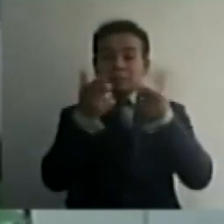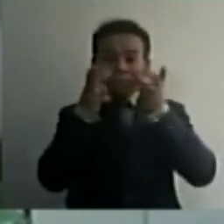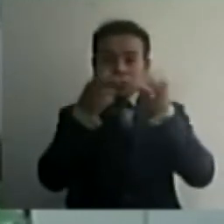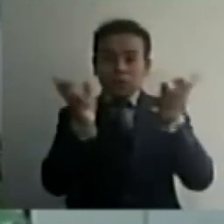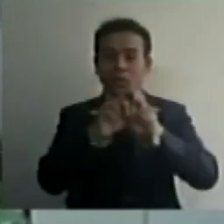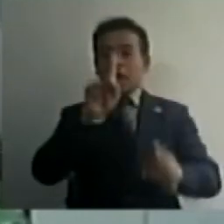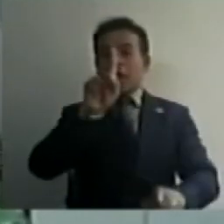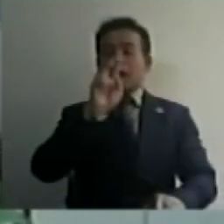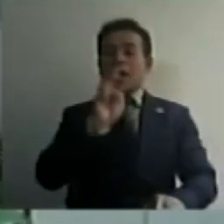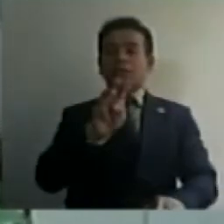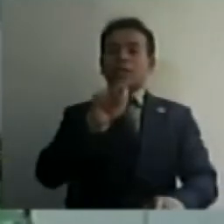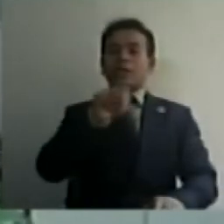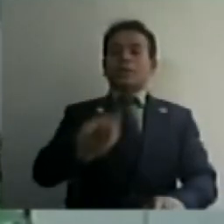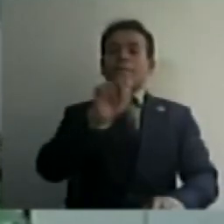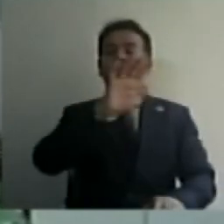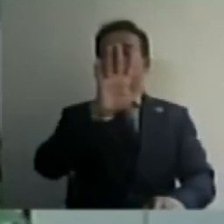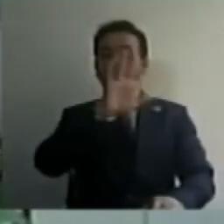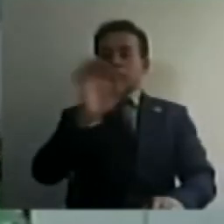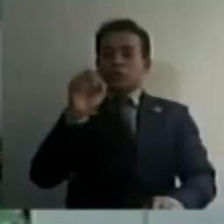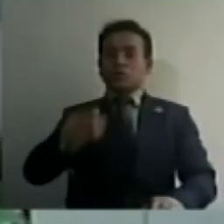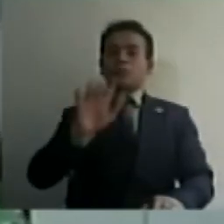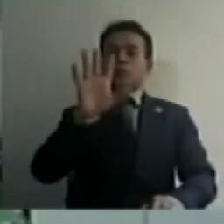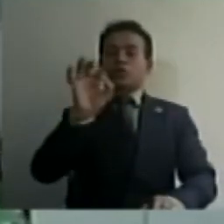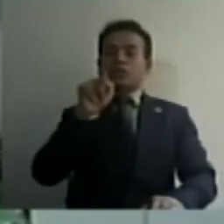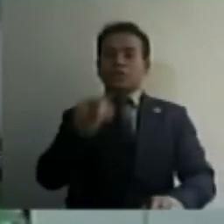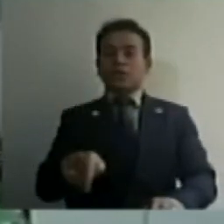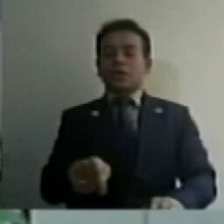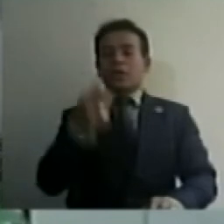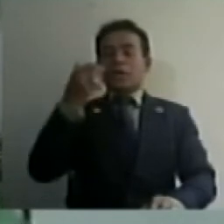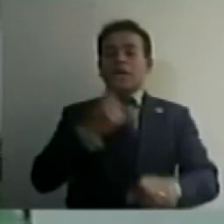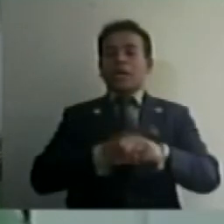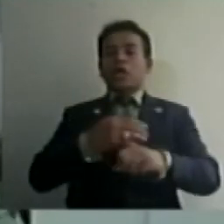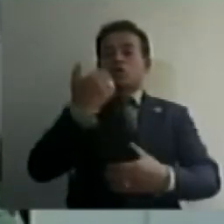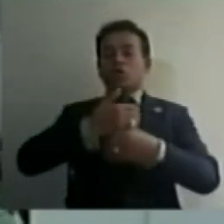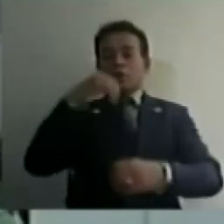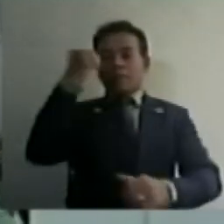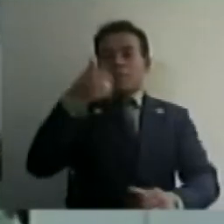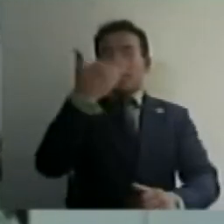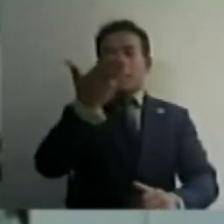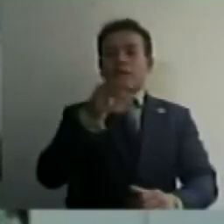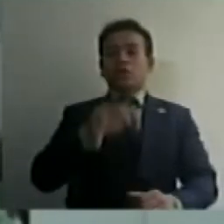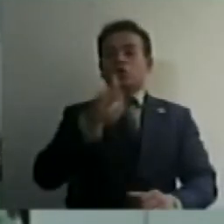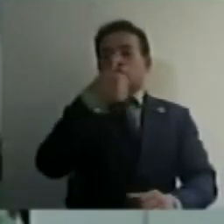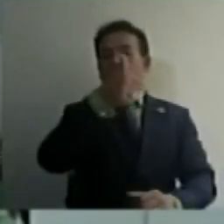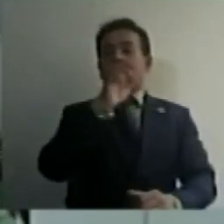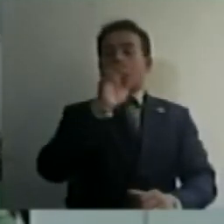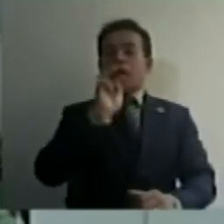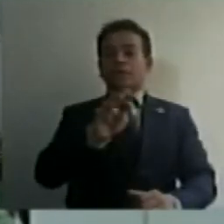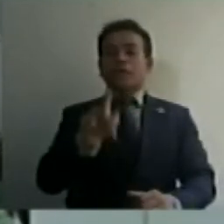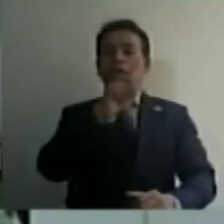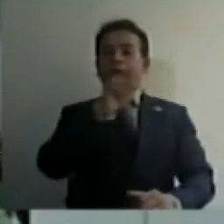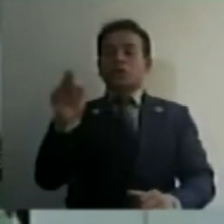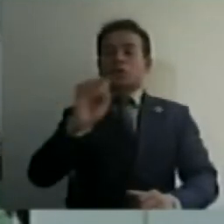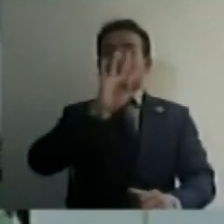বিভিন্ন হাসপাতালে আইসোলেশন সজ্জা আছে 6,143টি, এবং মোট আইসোলেশন সংখ্যা এখন